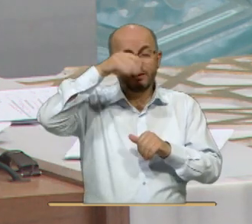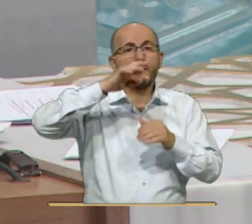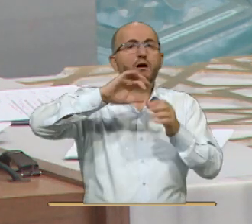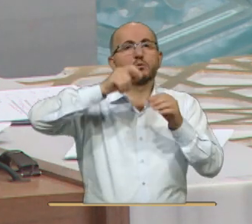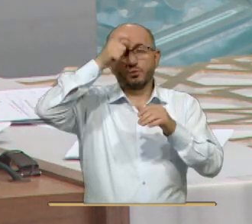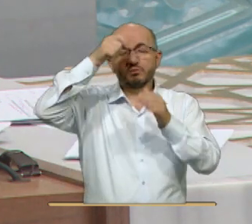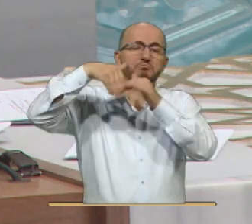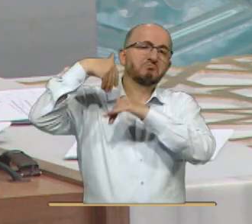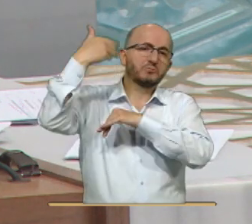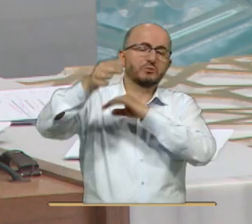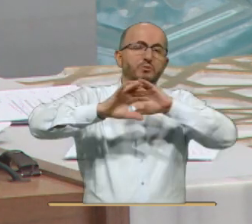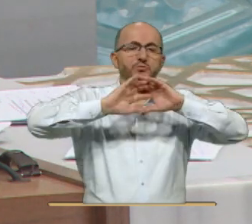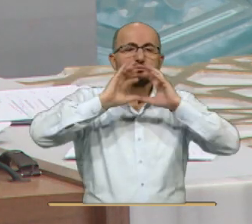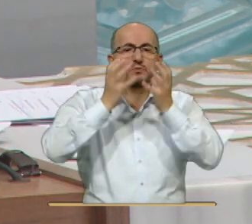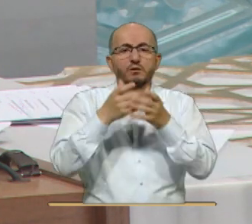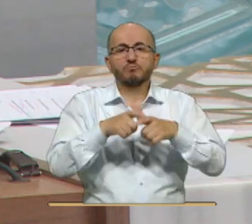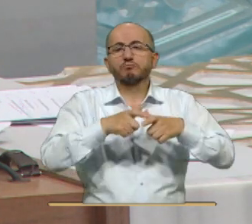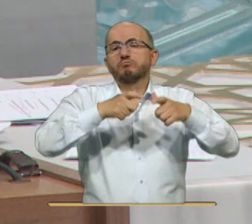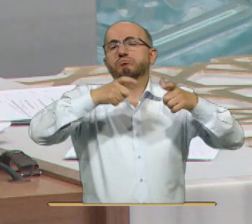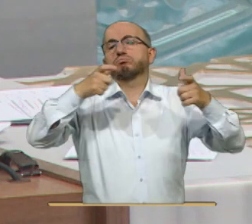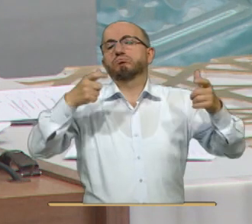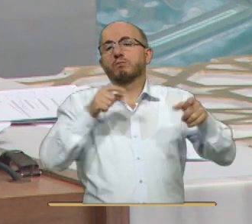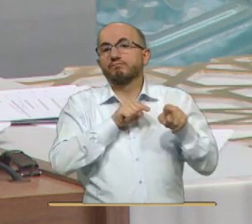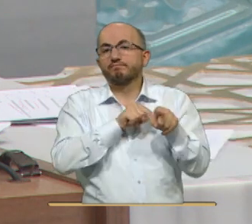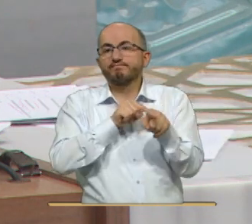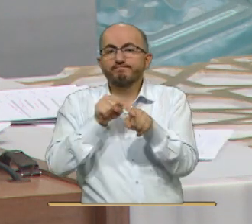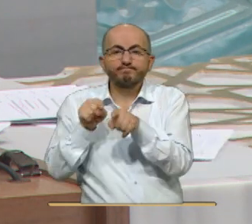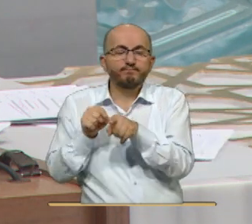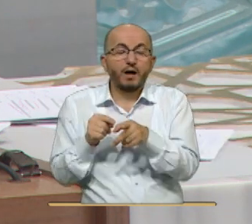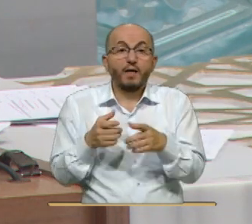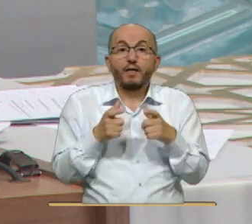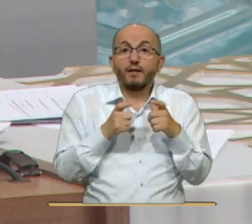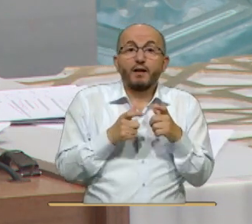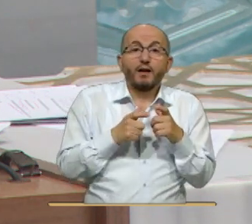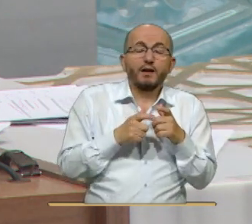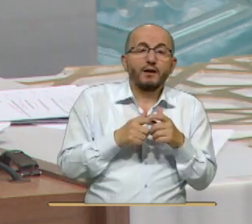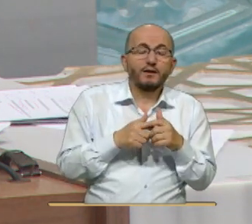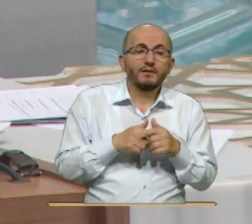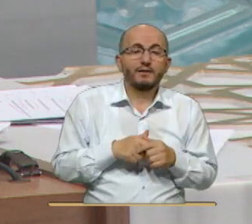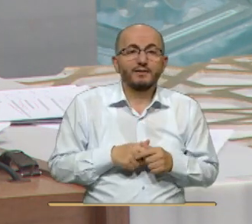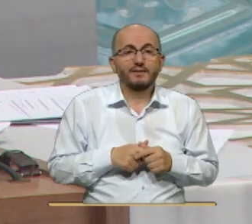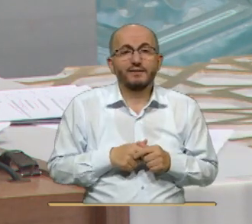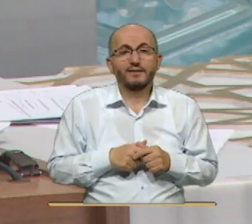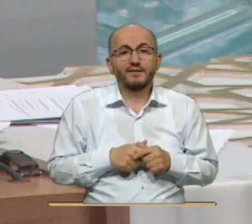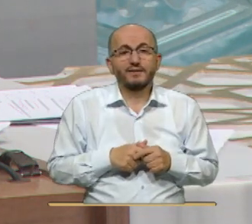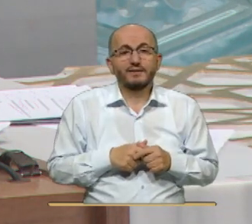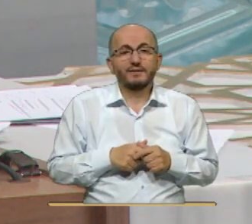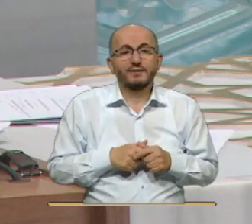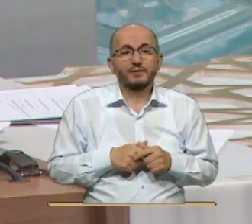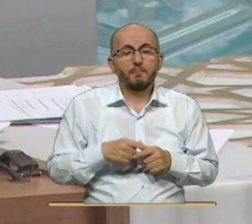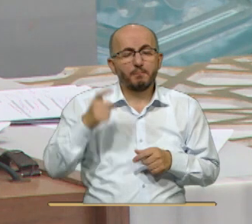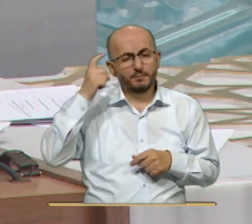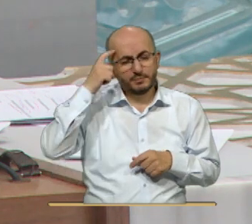değil. Dünyadaki gelişmeleri takip ediyoruz. Neredeyse ifade yerindeyse